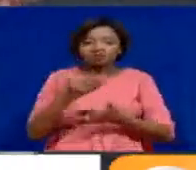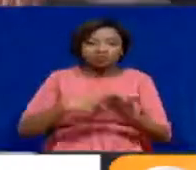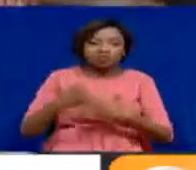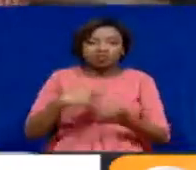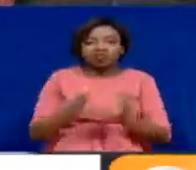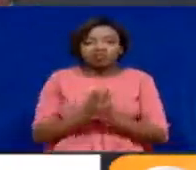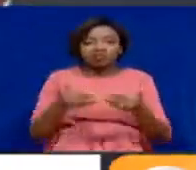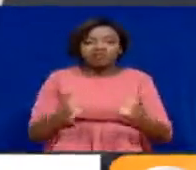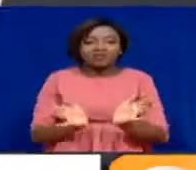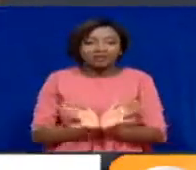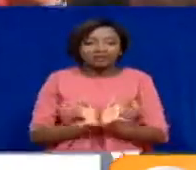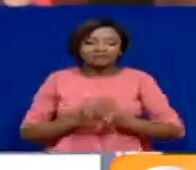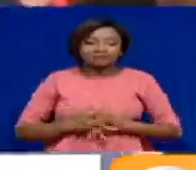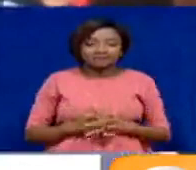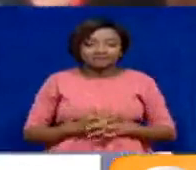familia.